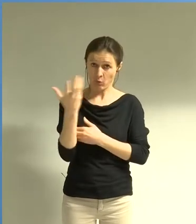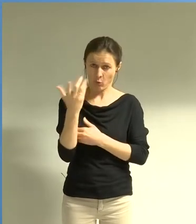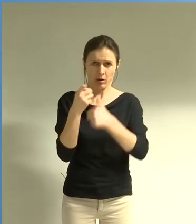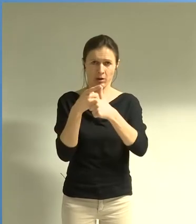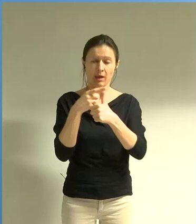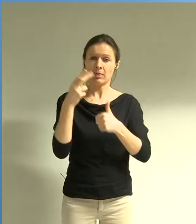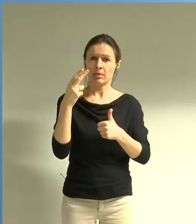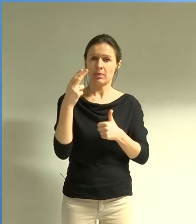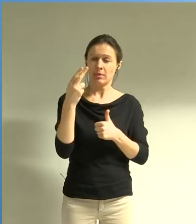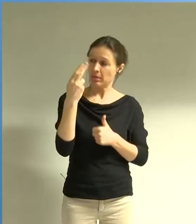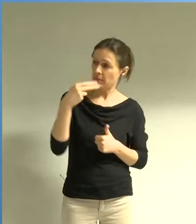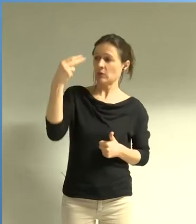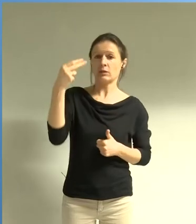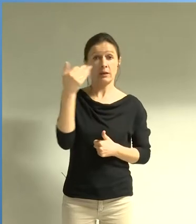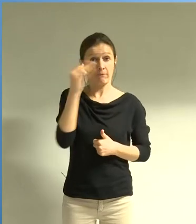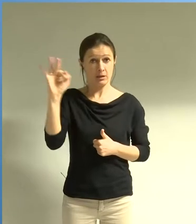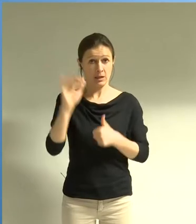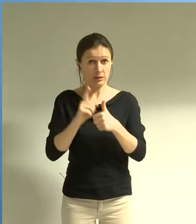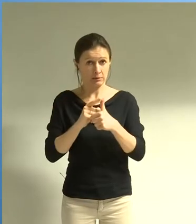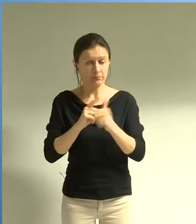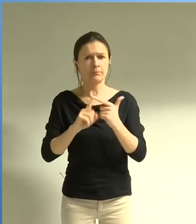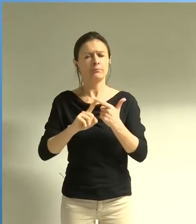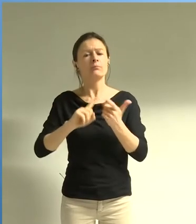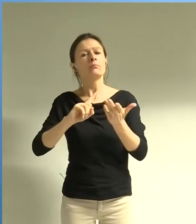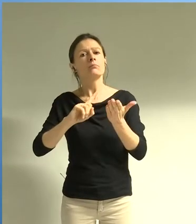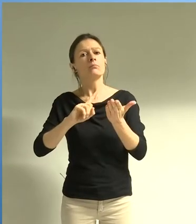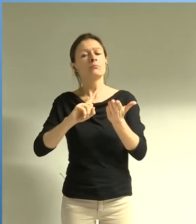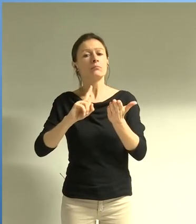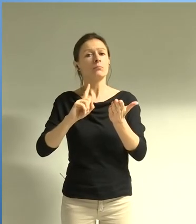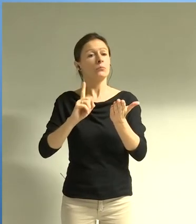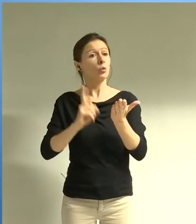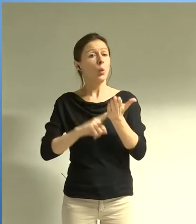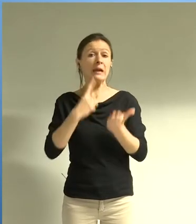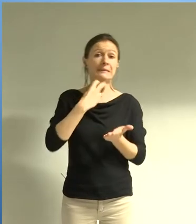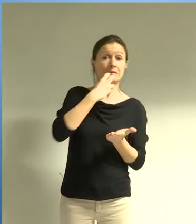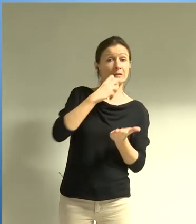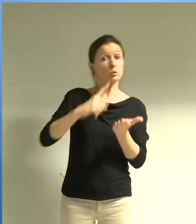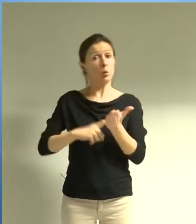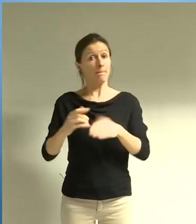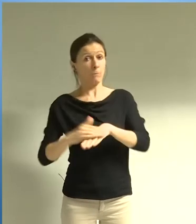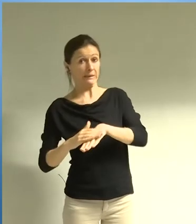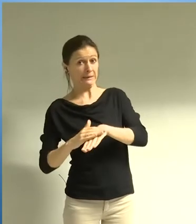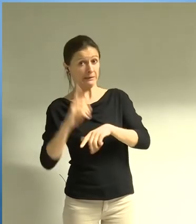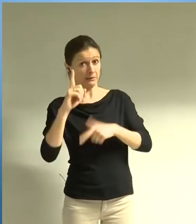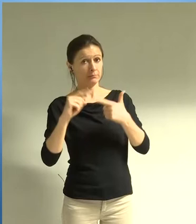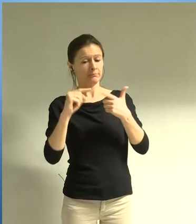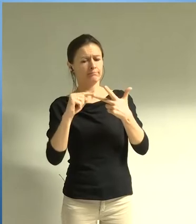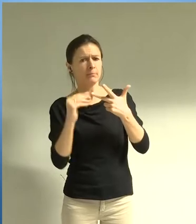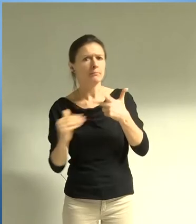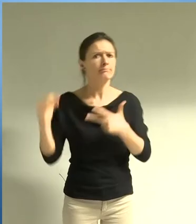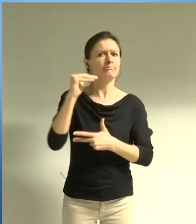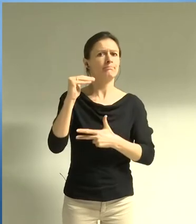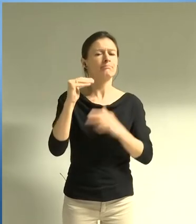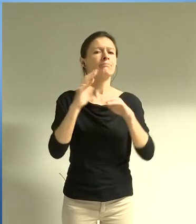puis au fait de jouir de ses droits civiques et politiques et enfin d'être majeur sauf que vous